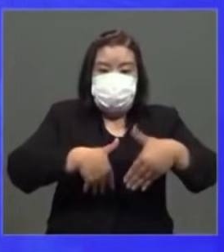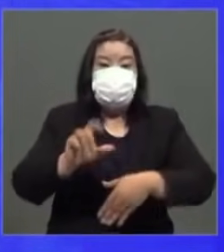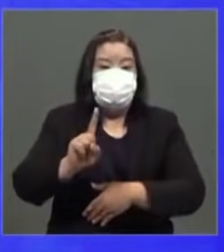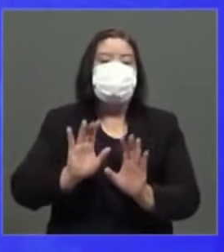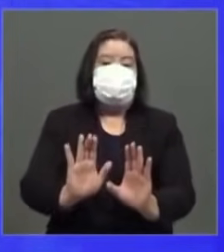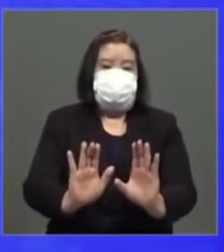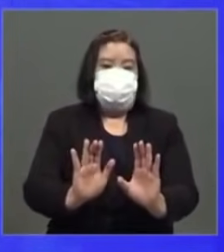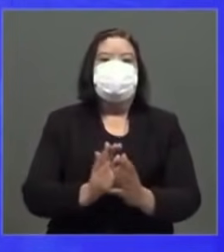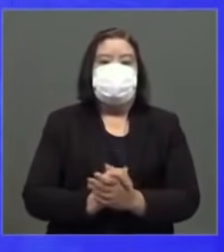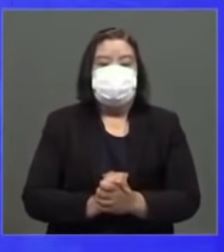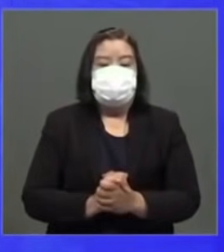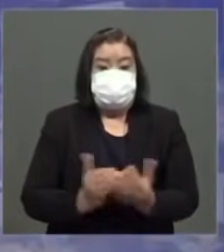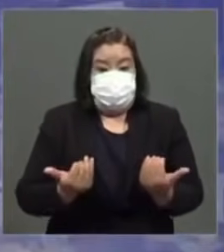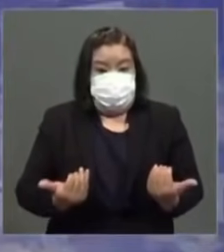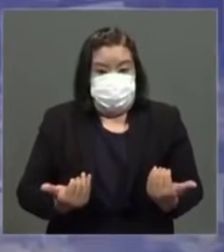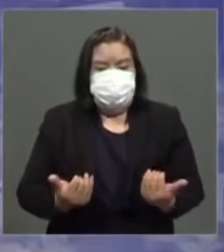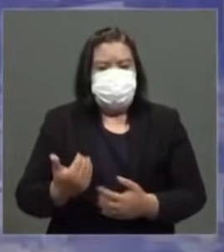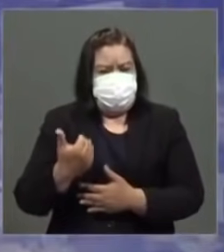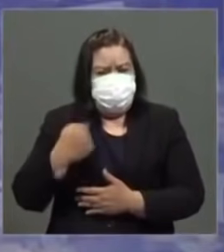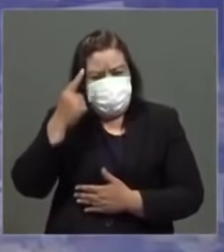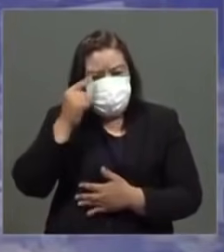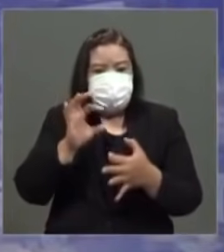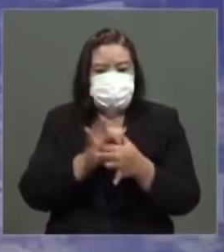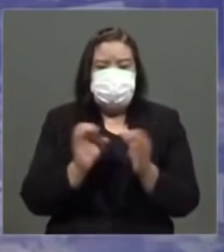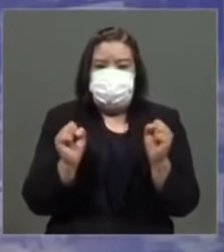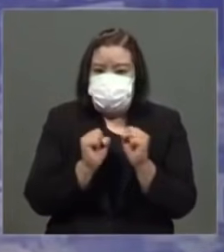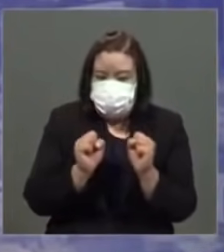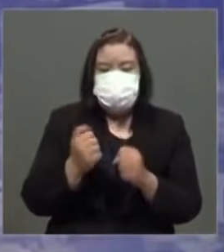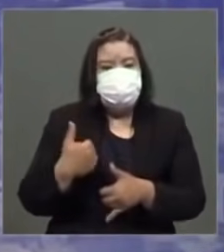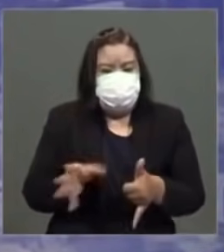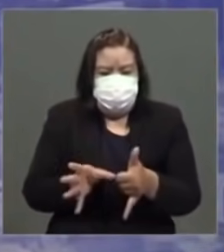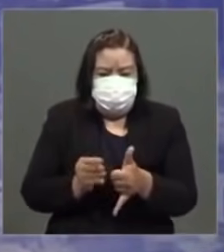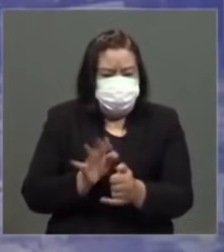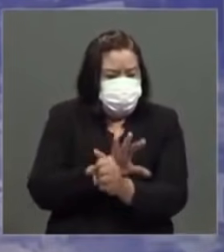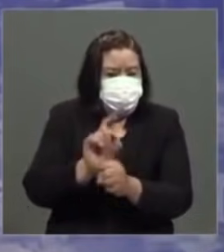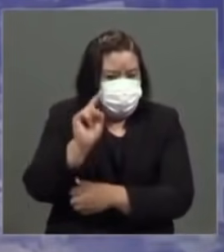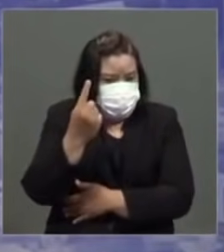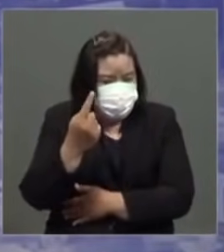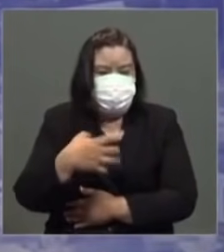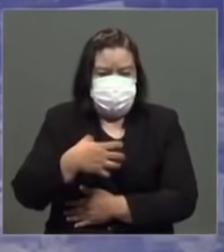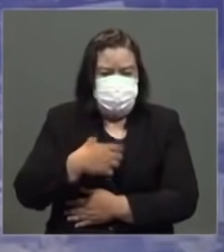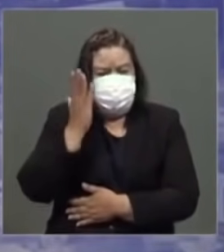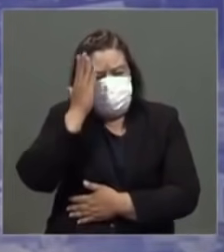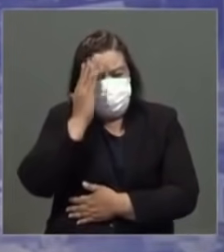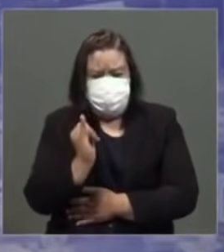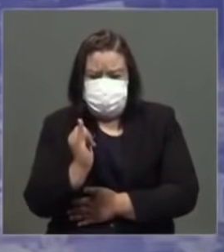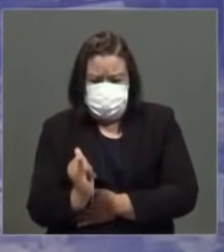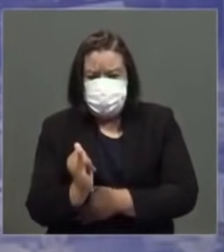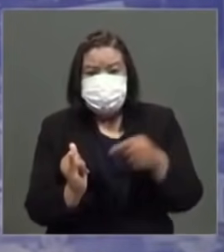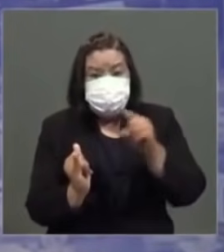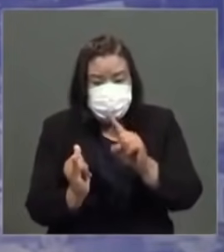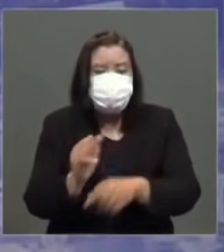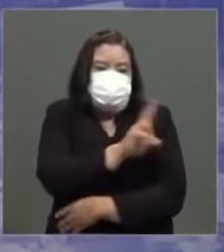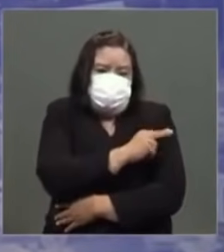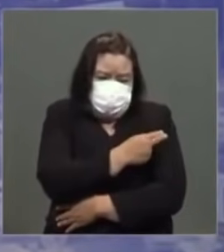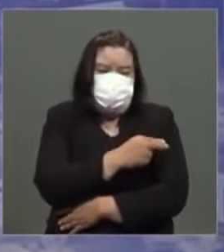ครับผมก็ตอนนี้หลายท่านก็มีความกังวลใจแล้วก็มีการติดเชื้อเยอะขึ้นการต้องการเตียงวันนี้ก็ท่านป